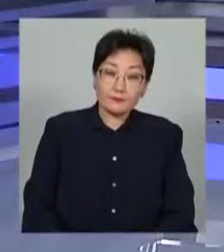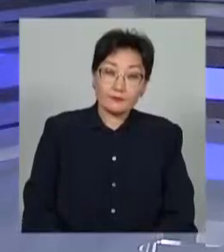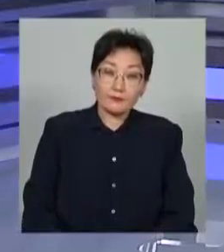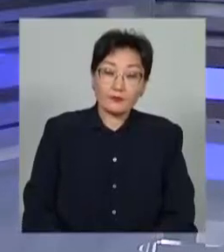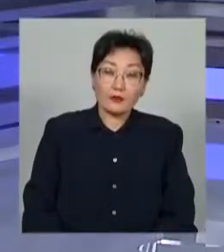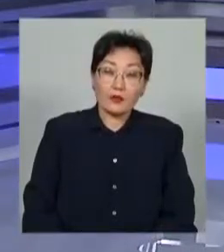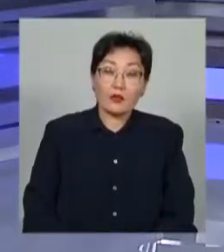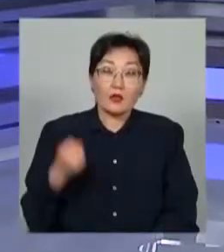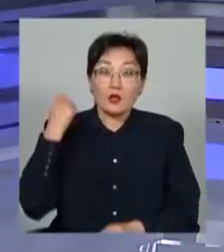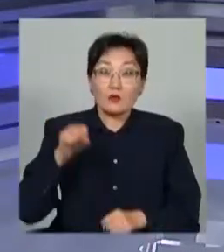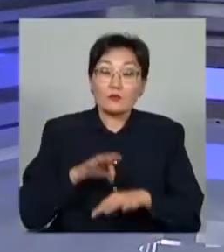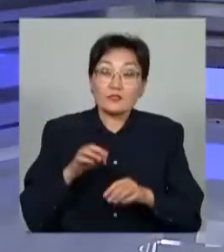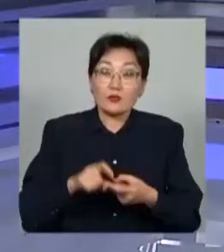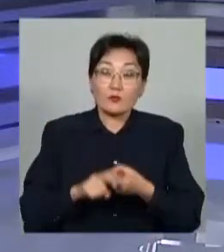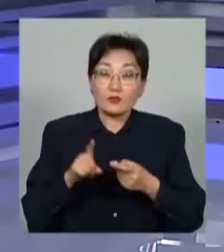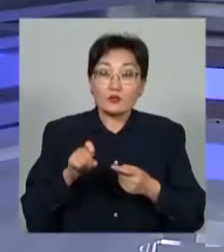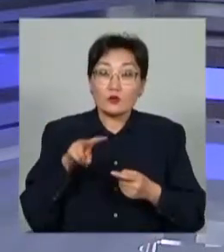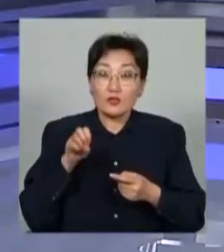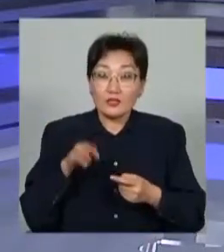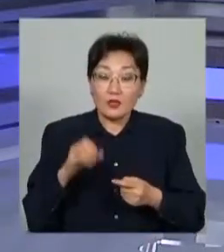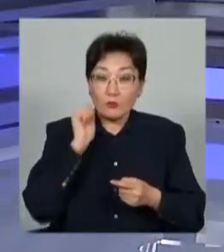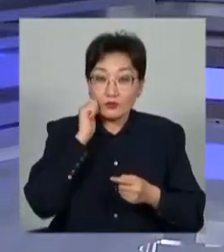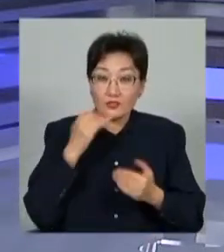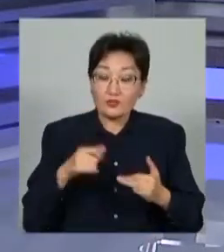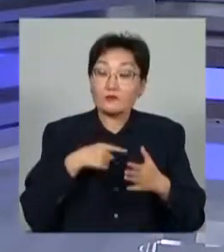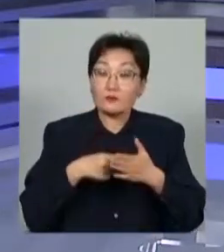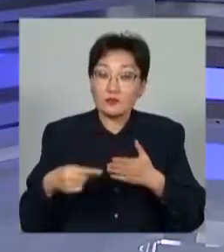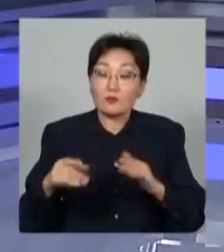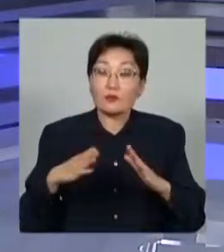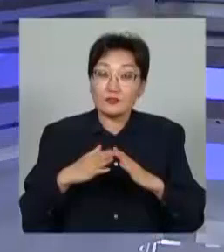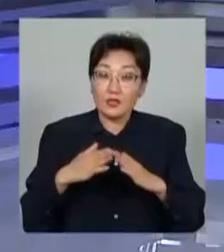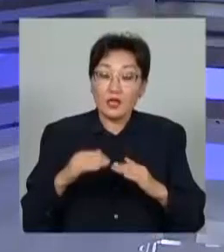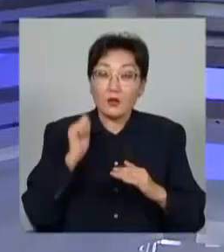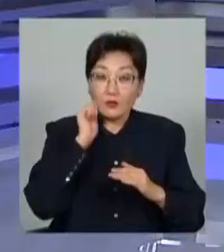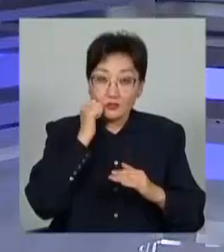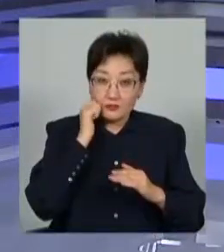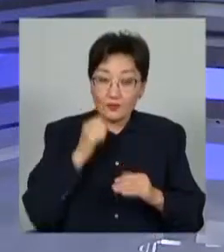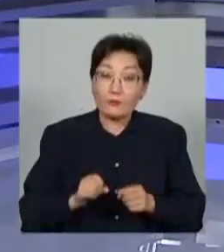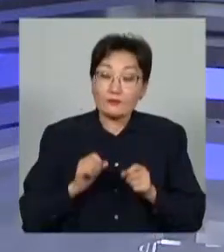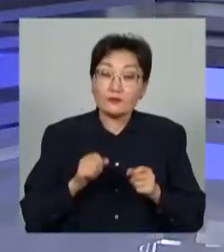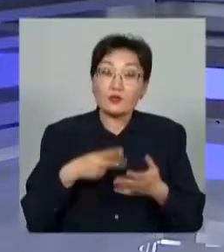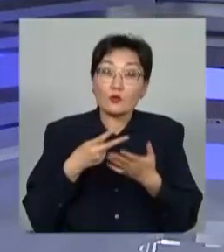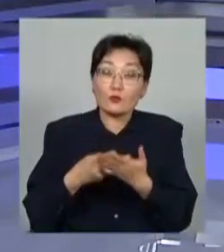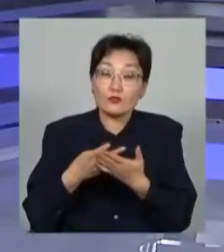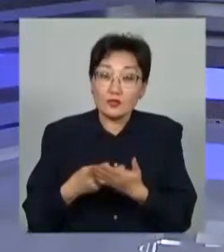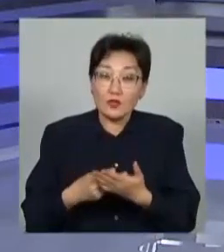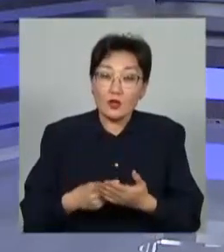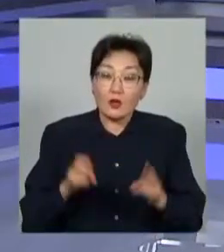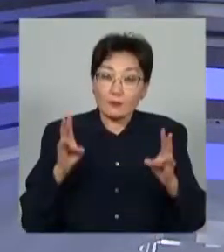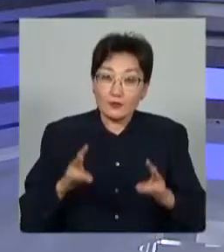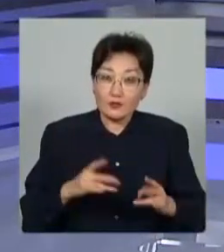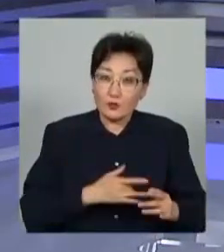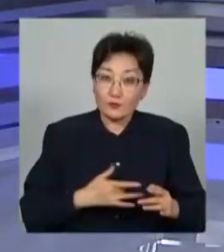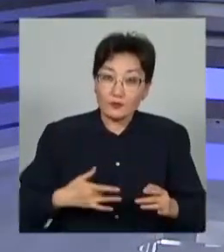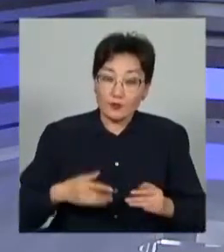победившую коронавирус столетнюю mating у сегодня выписали домой да меж каратаева поступила в инфекционку с поражением легких